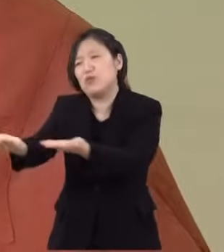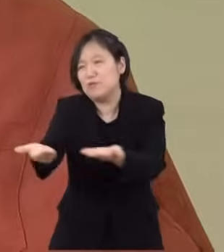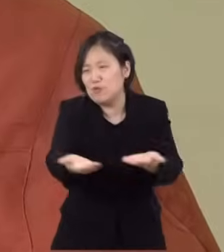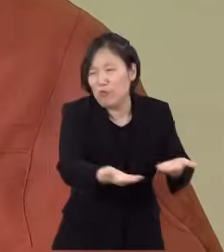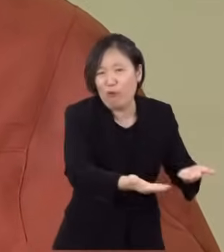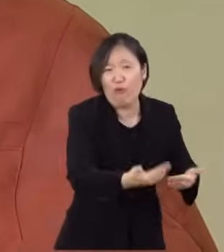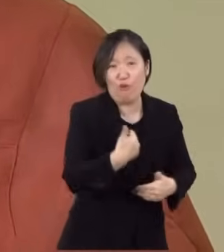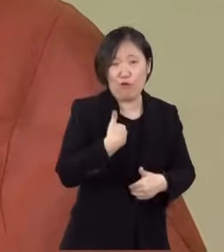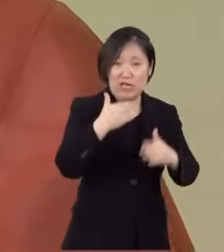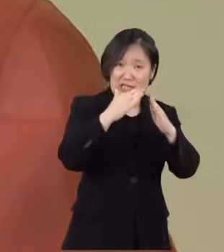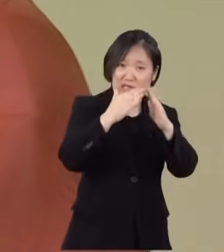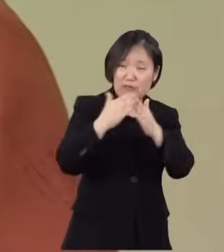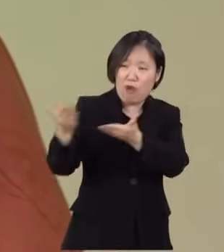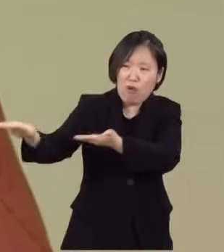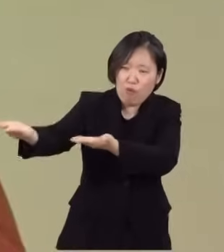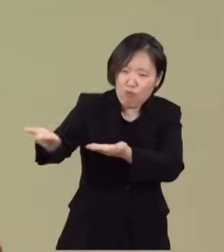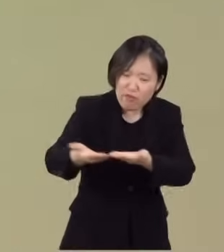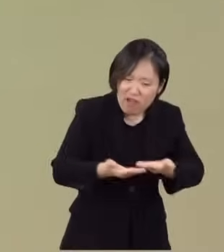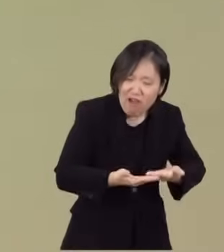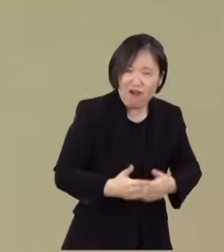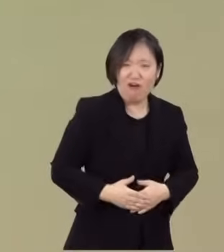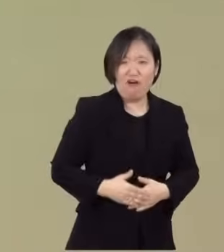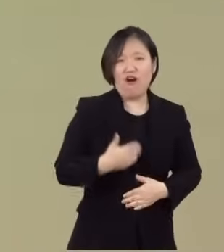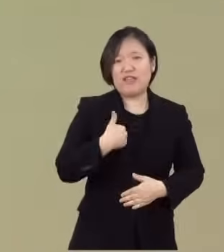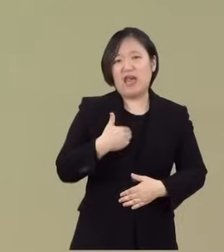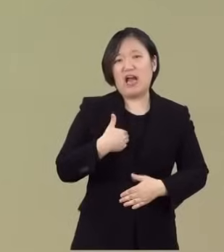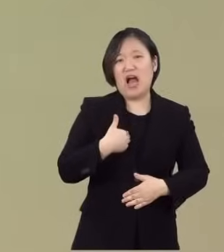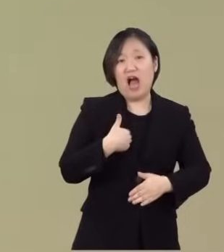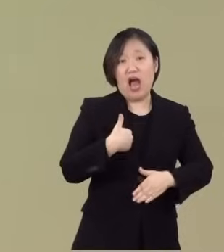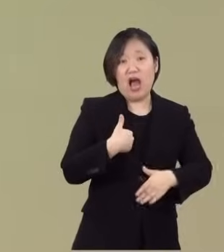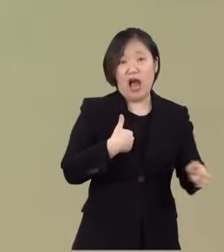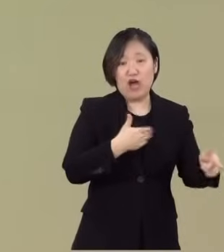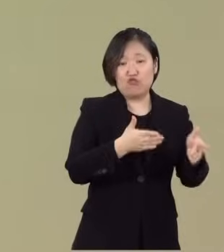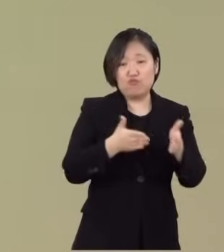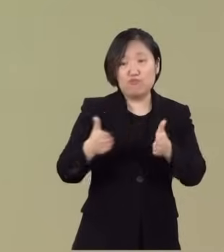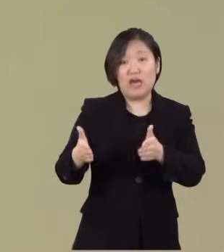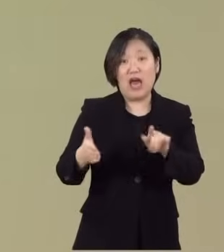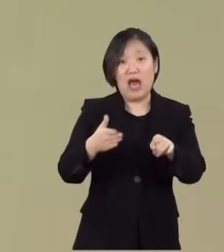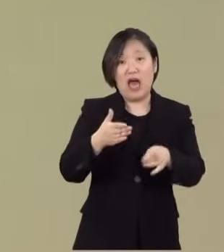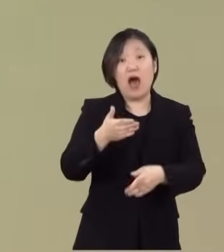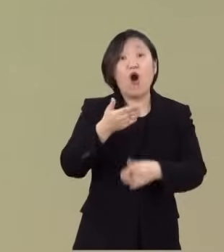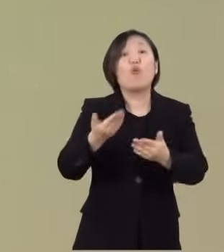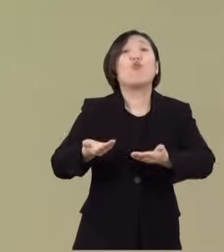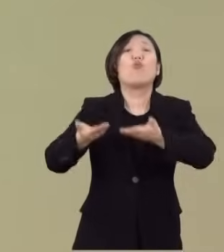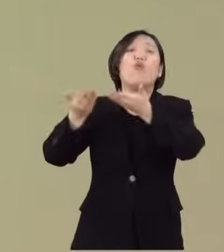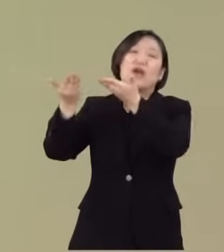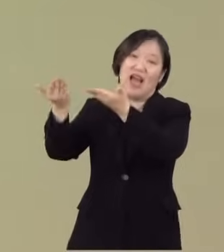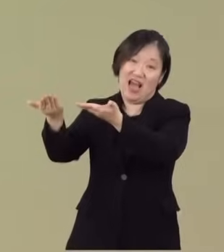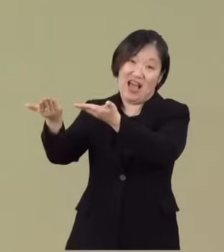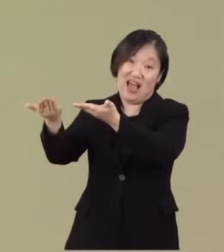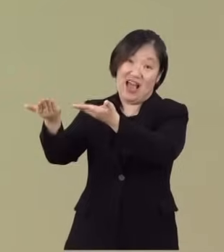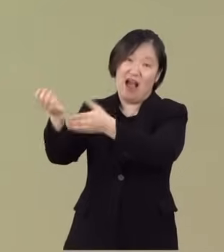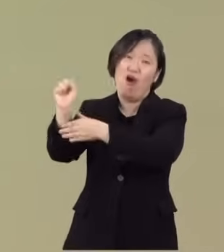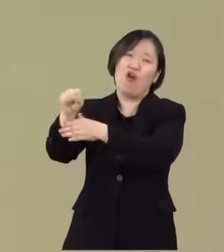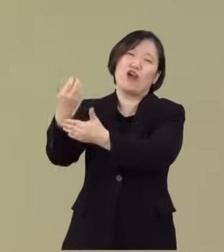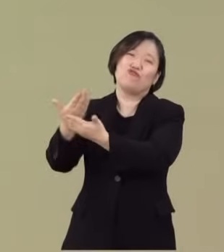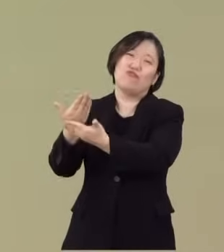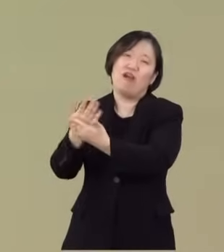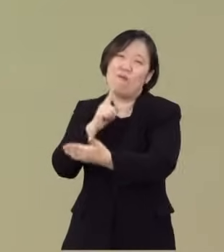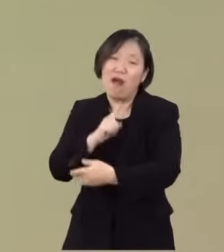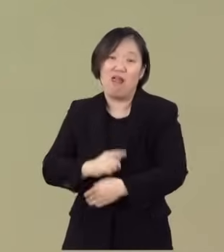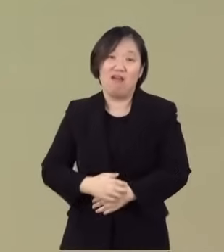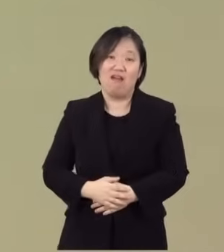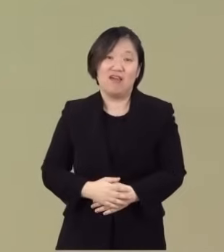어서 오십시오 어서 오셔서 부디 공양을 받아 주시옵소서라고 이제 부처님과